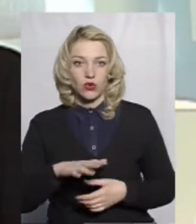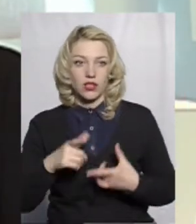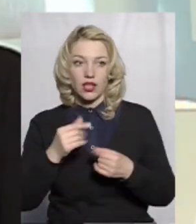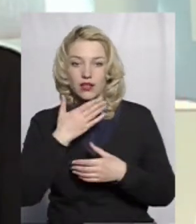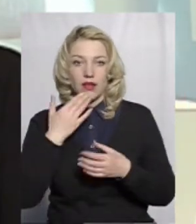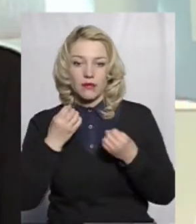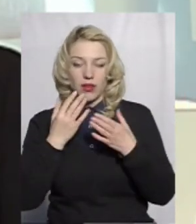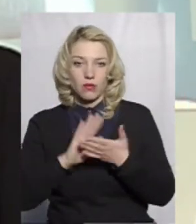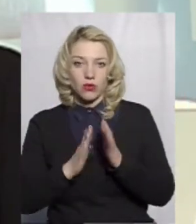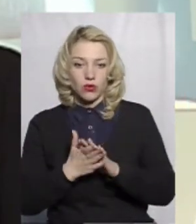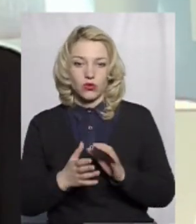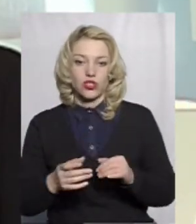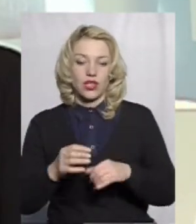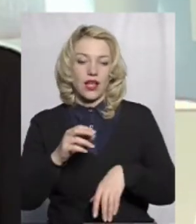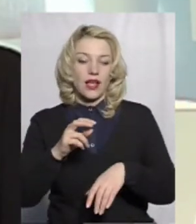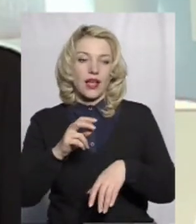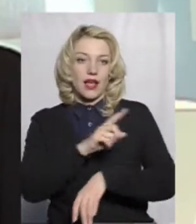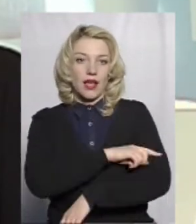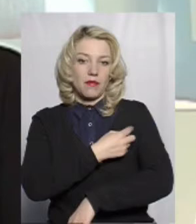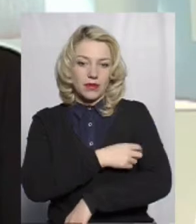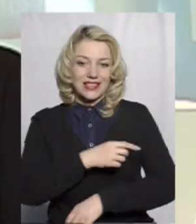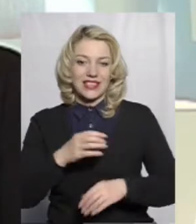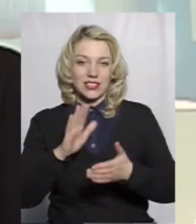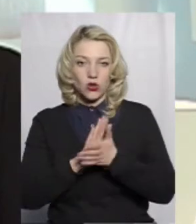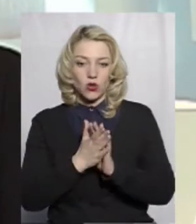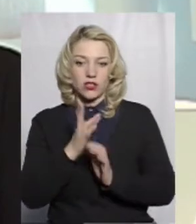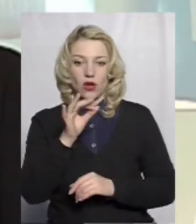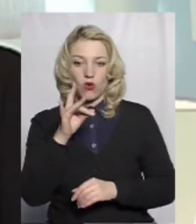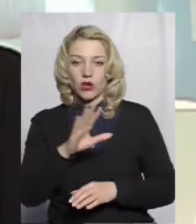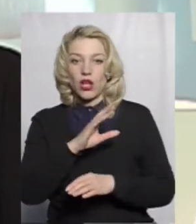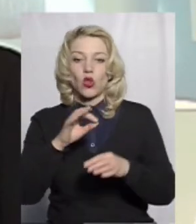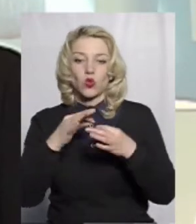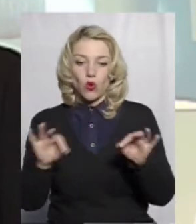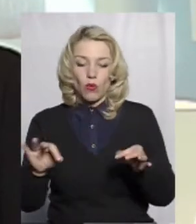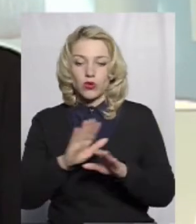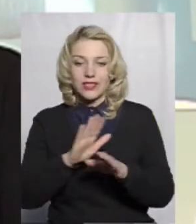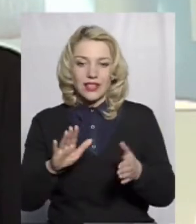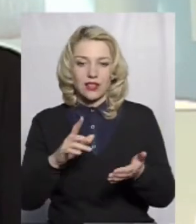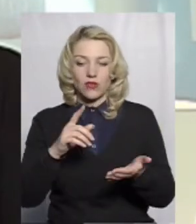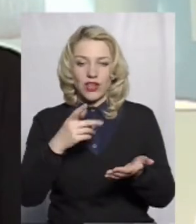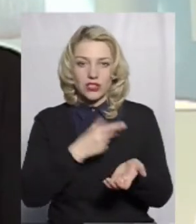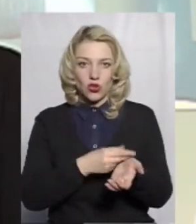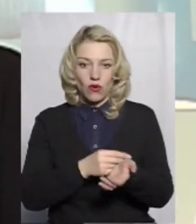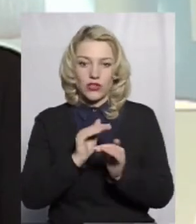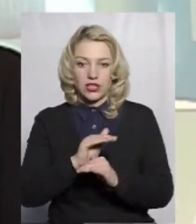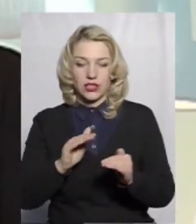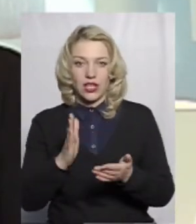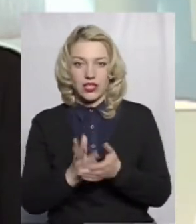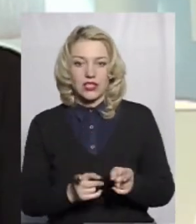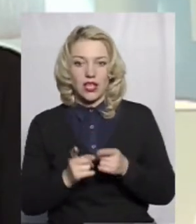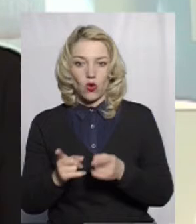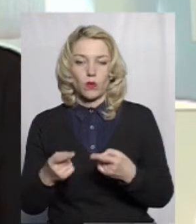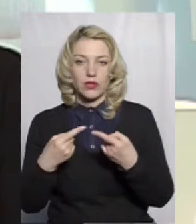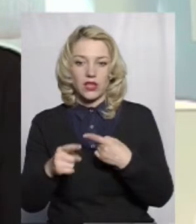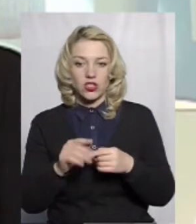неблагополучна епідситуація по кору, допуск невакцинованих дітей становить загрозу для всіх решта дітей в